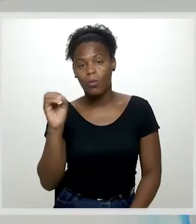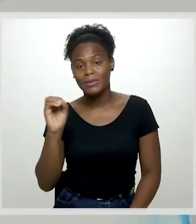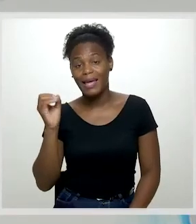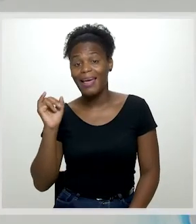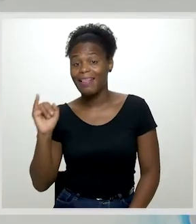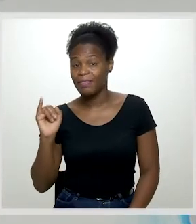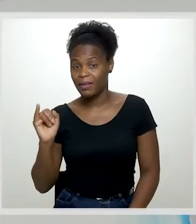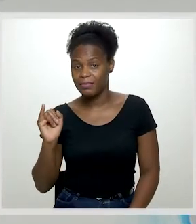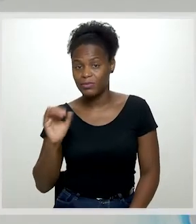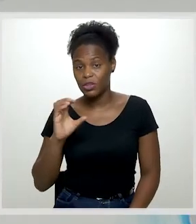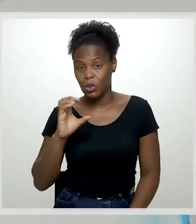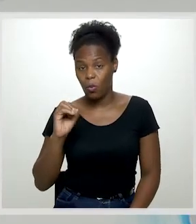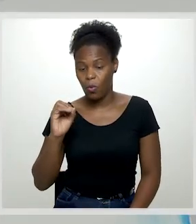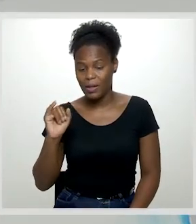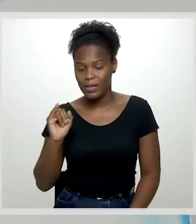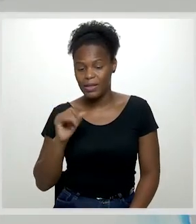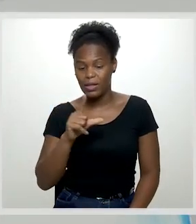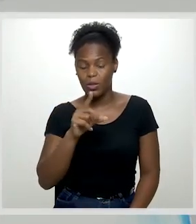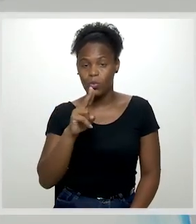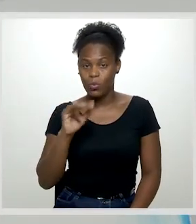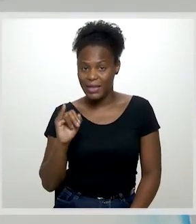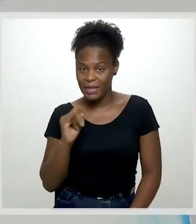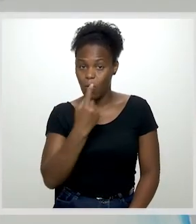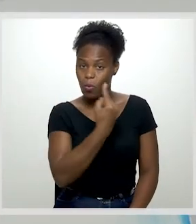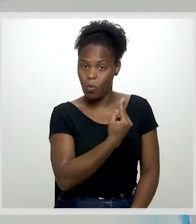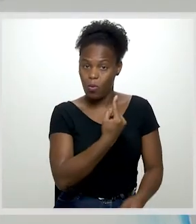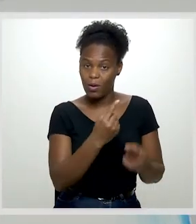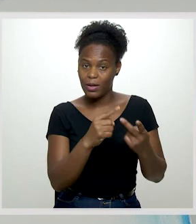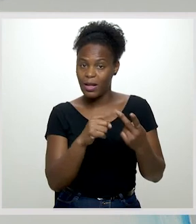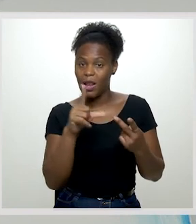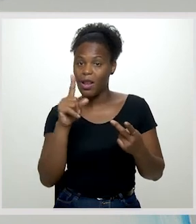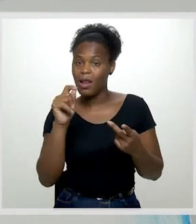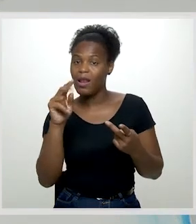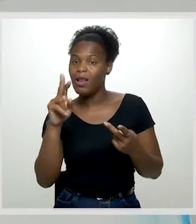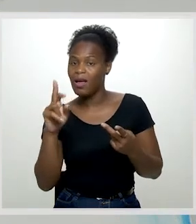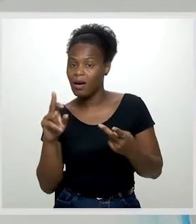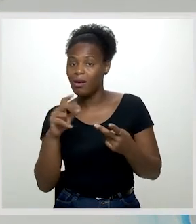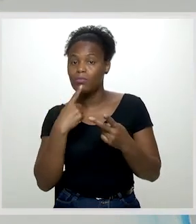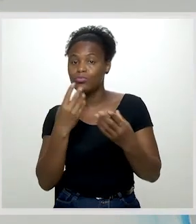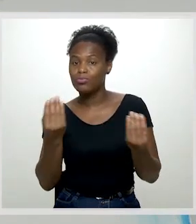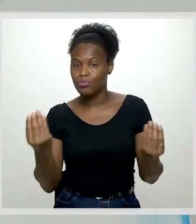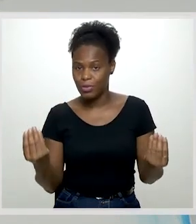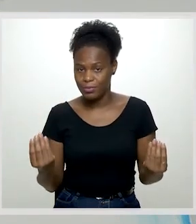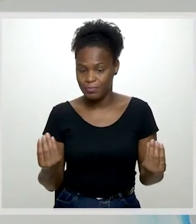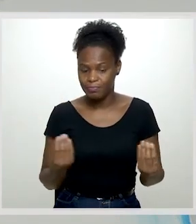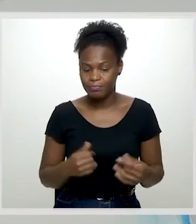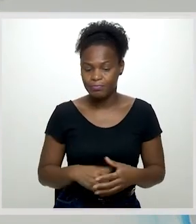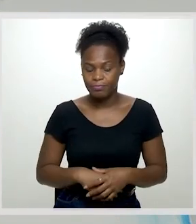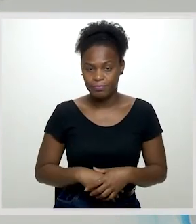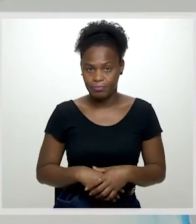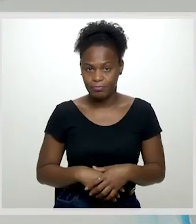avons deux pronoms COI. Lui pour le singulier et leur pour le pluriel.